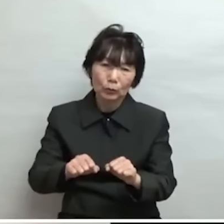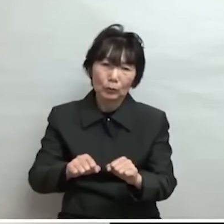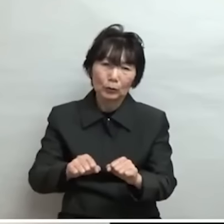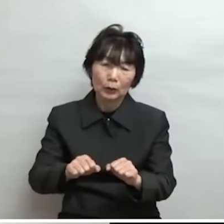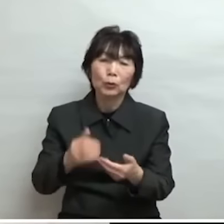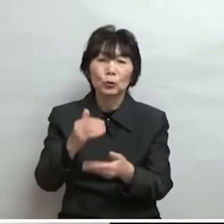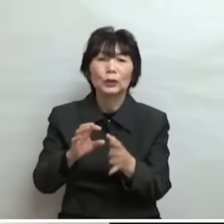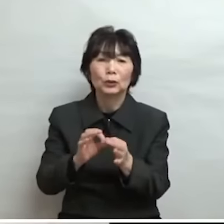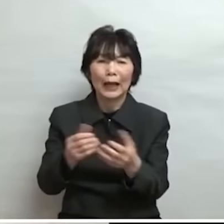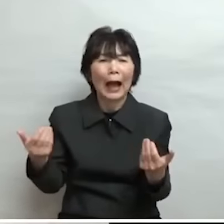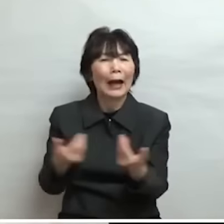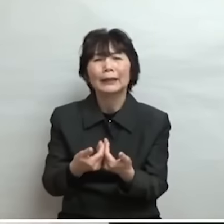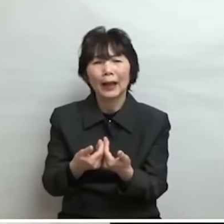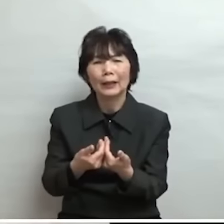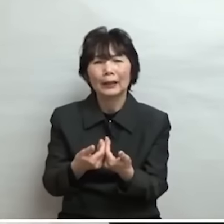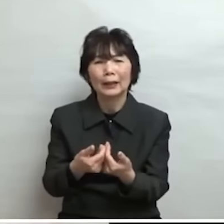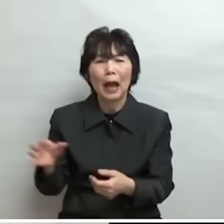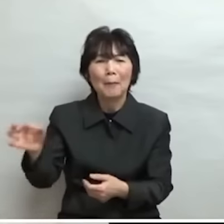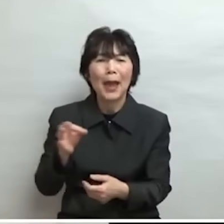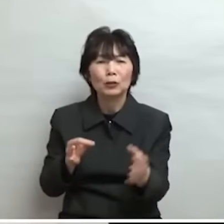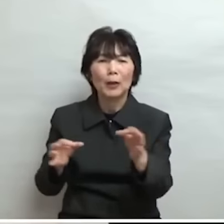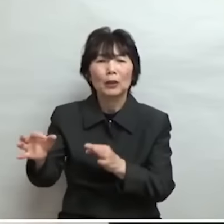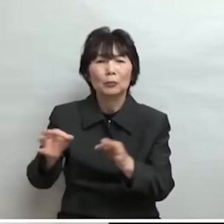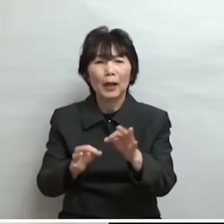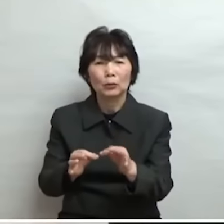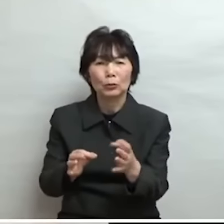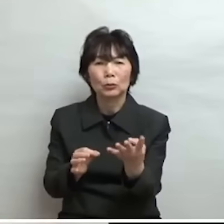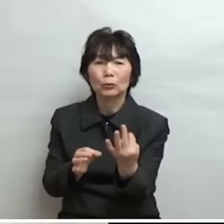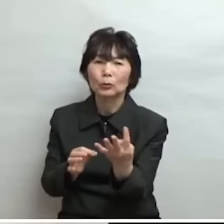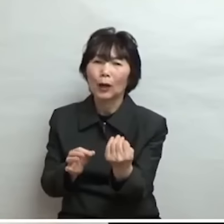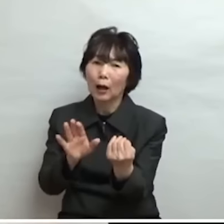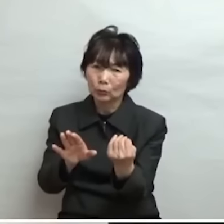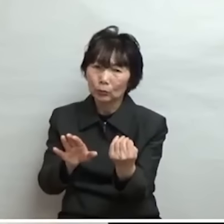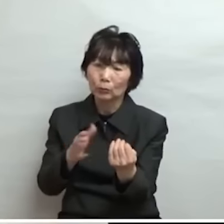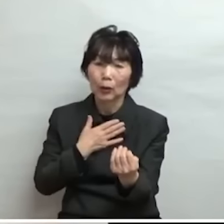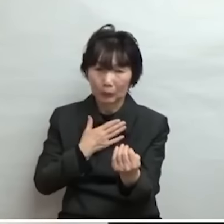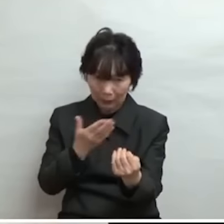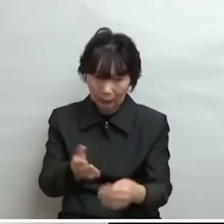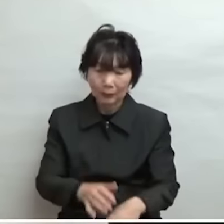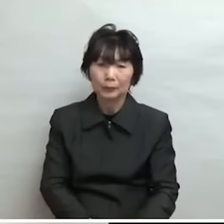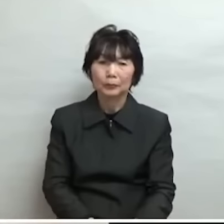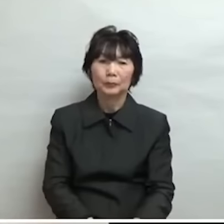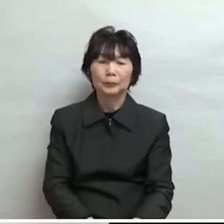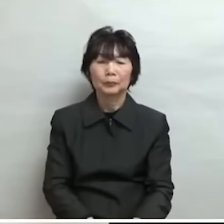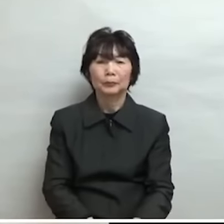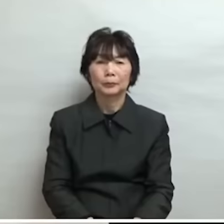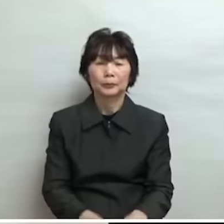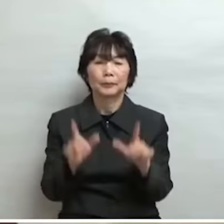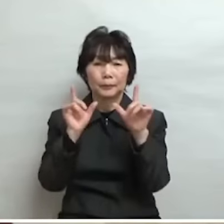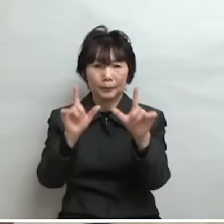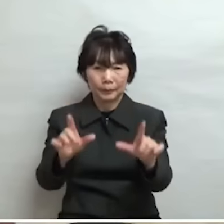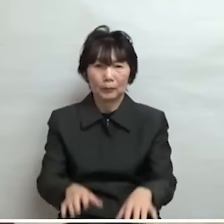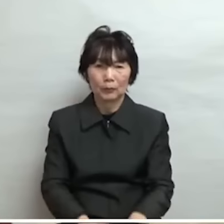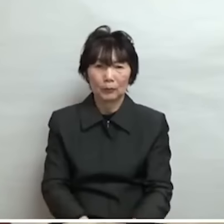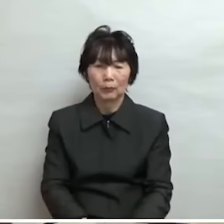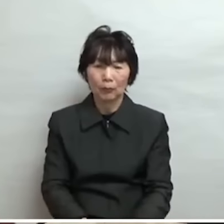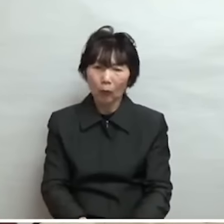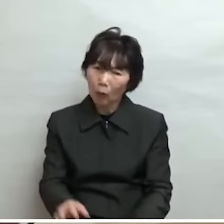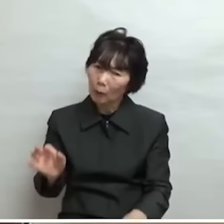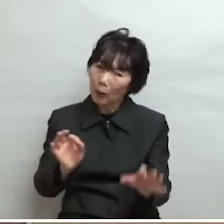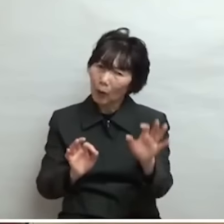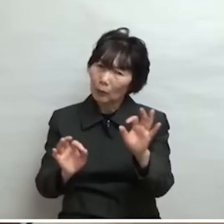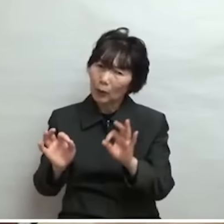とかが何件来てるとか、もし分かればちょっとそれ教えていただきたいんですが、 どうぞ。もし、 はい、うちの方には特に把